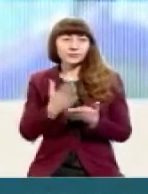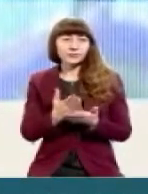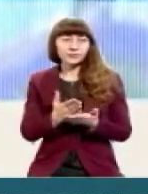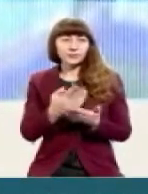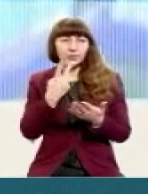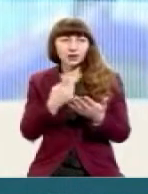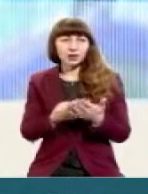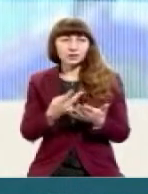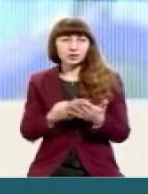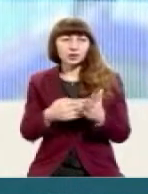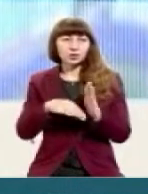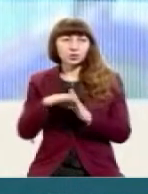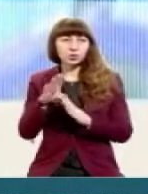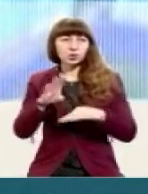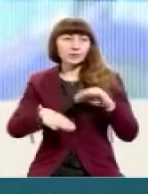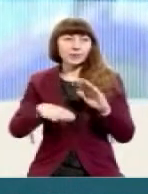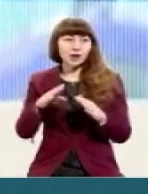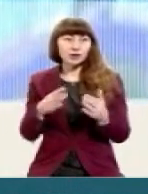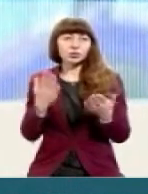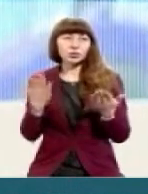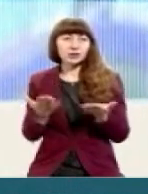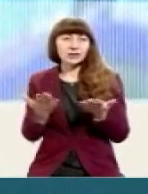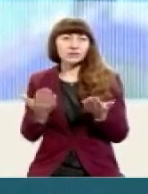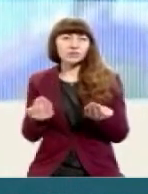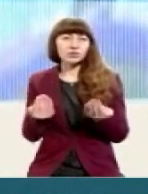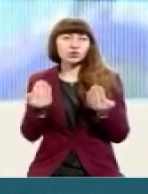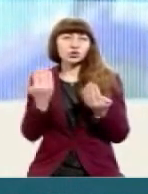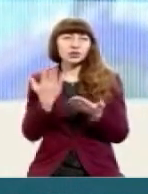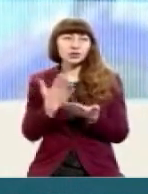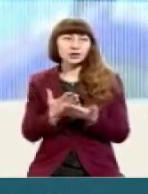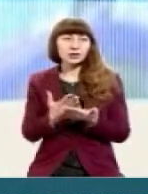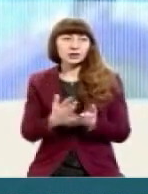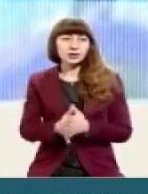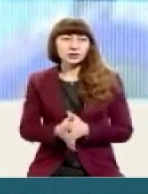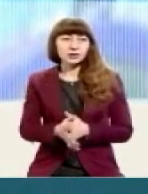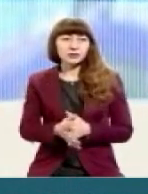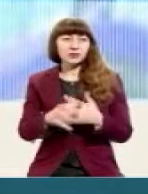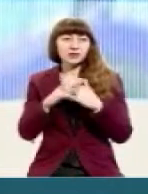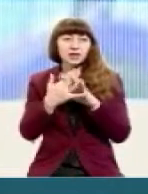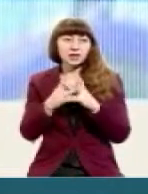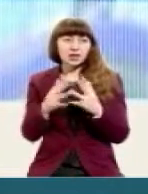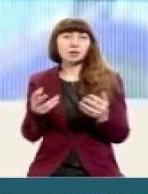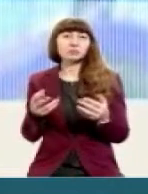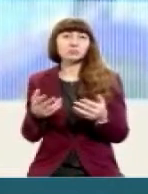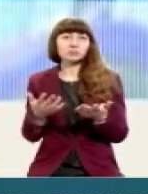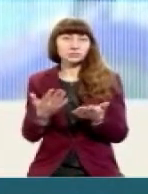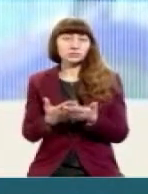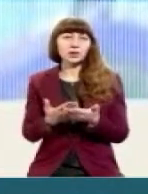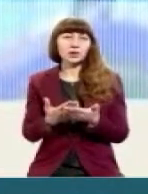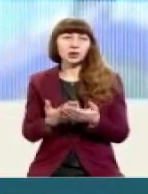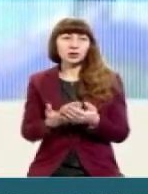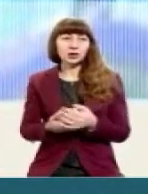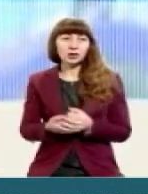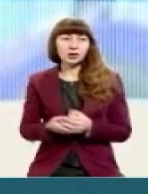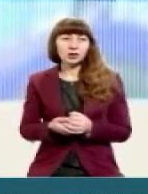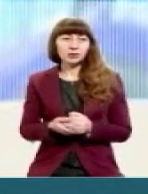Представляла вам лучшие практики, которые имеют особенно на селе, вот как раз